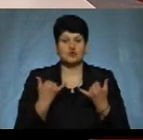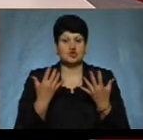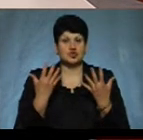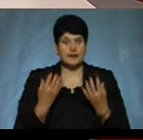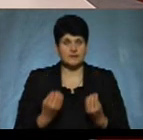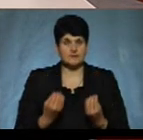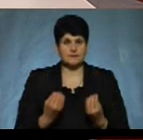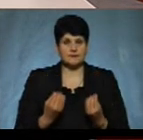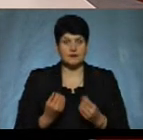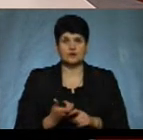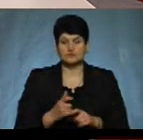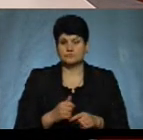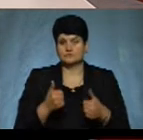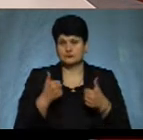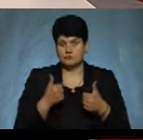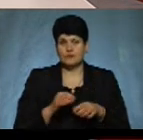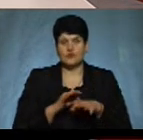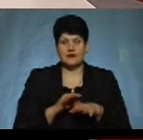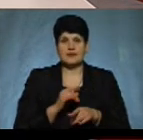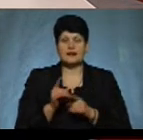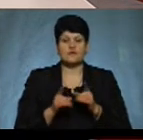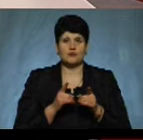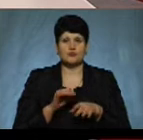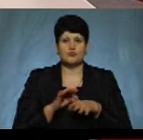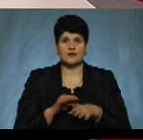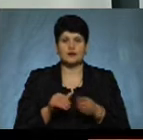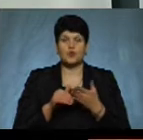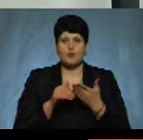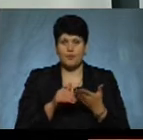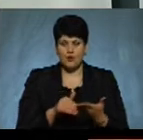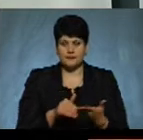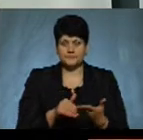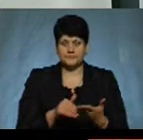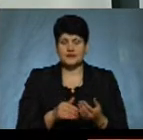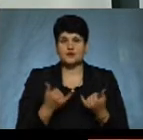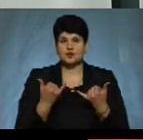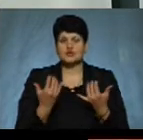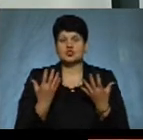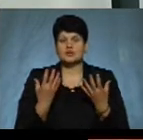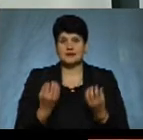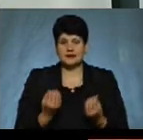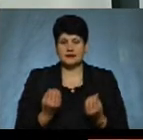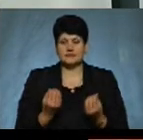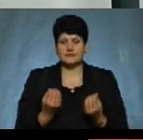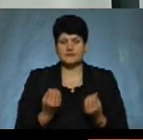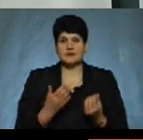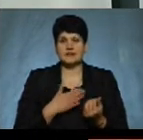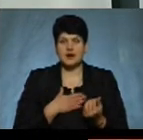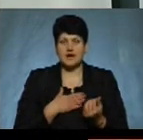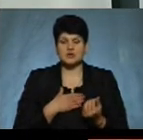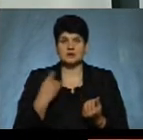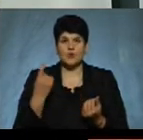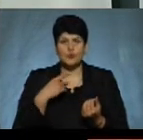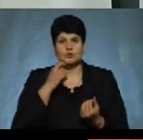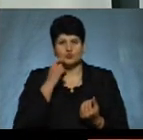ми досить вдало провели реформу первинної допомоги. І на сьогоднішній день ми, наша область і